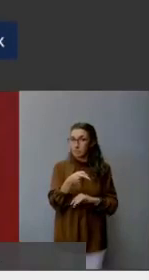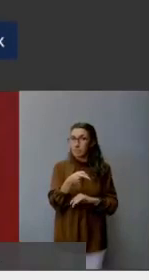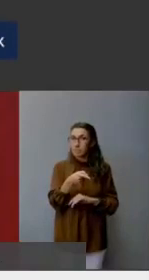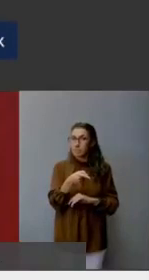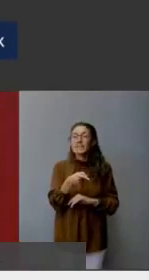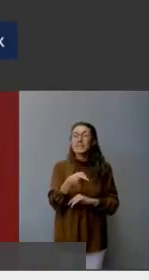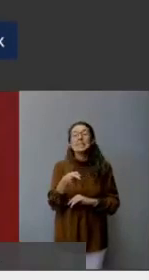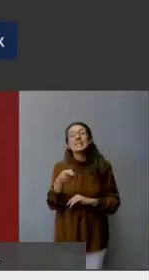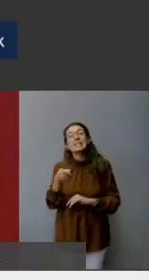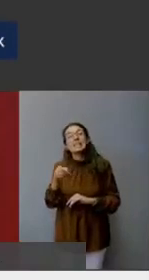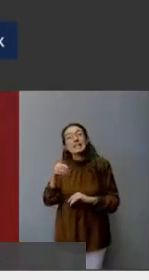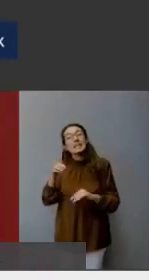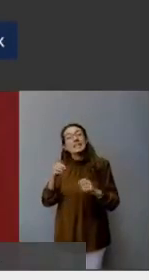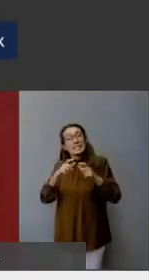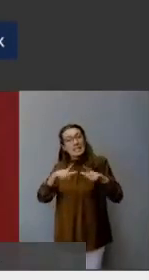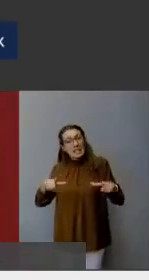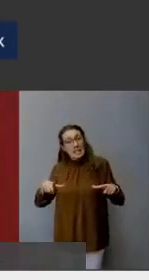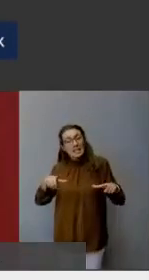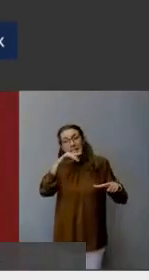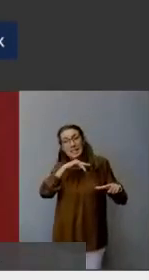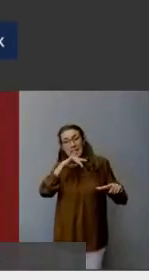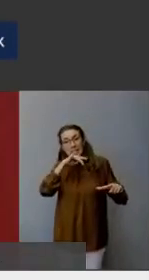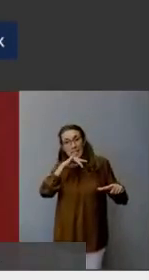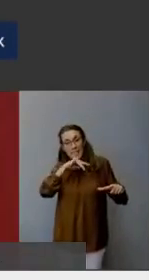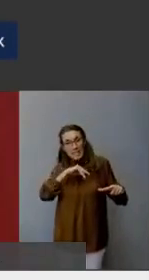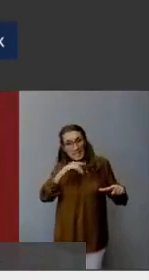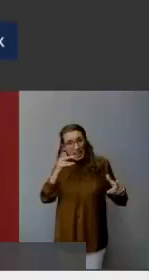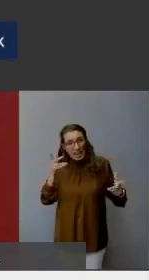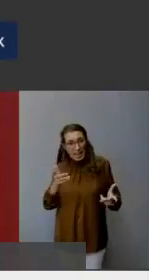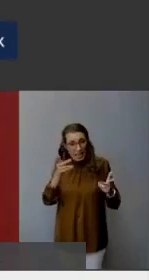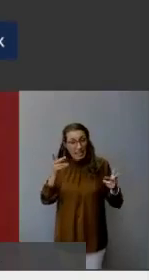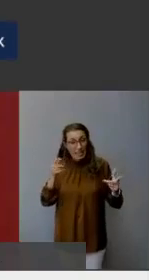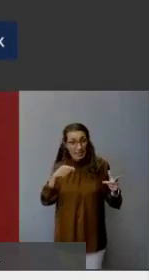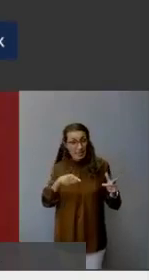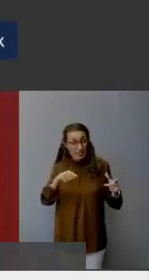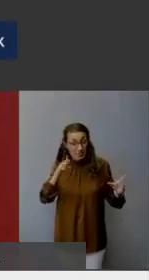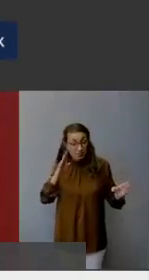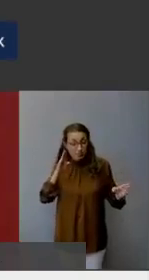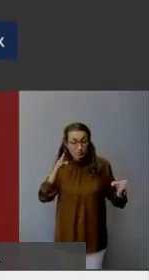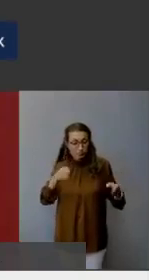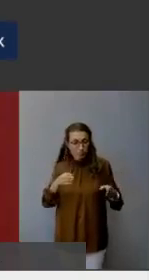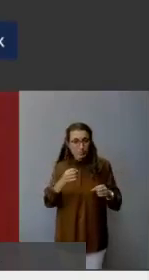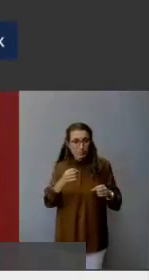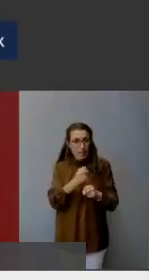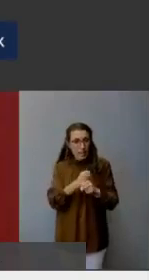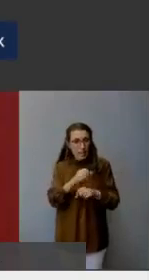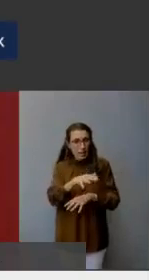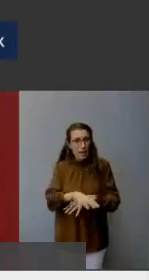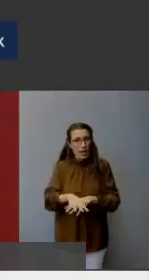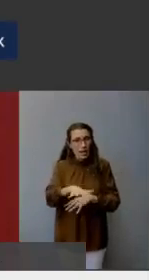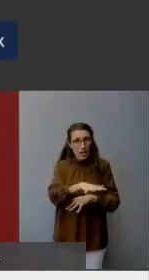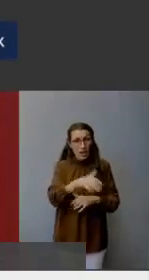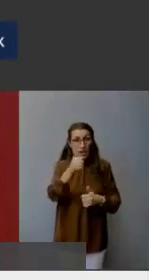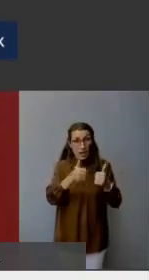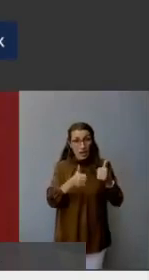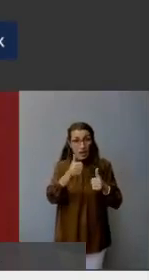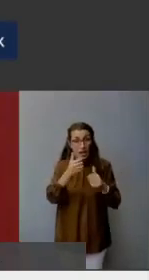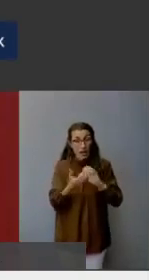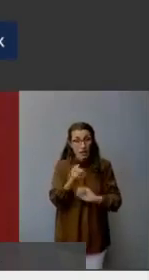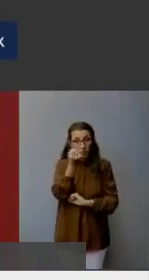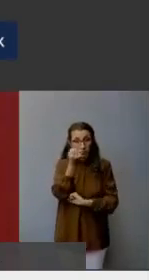dei light che alla società che si è aggiudicata l'opera di efficientamento energetico